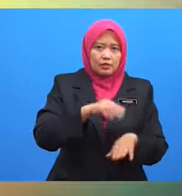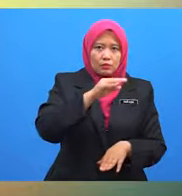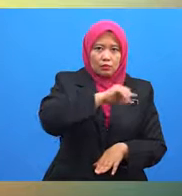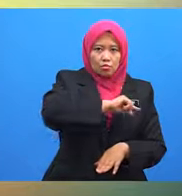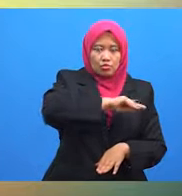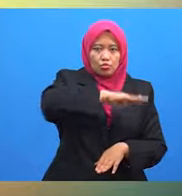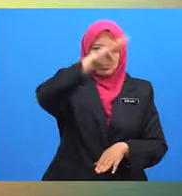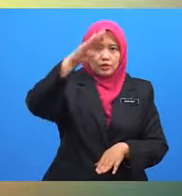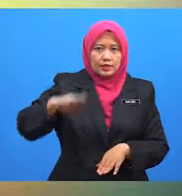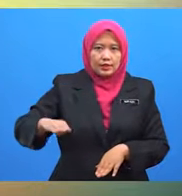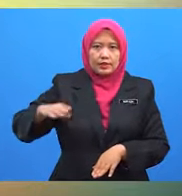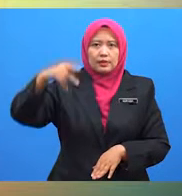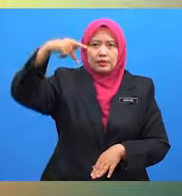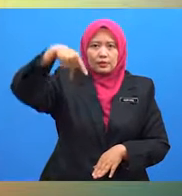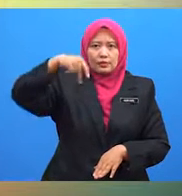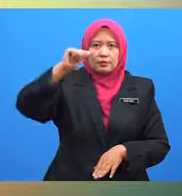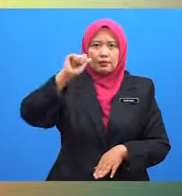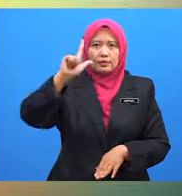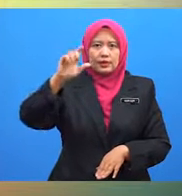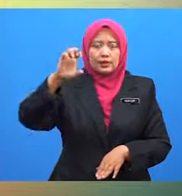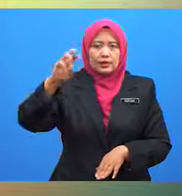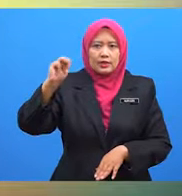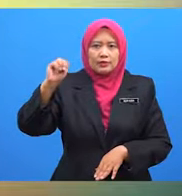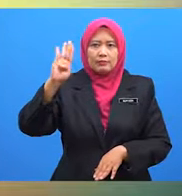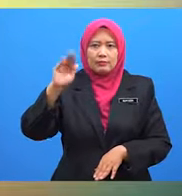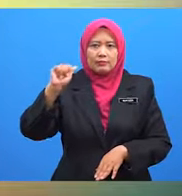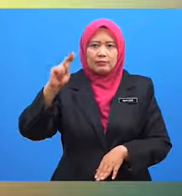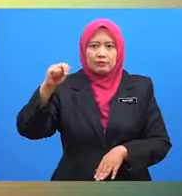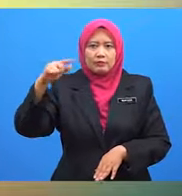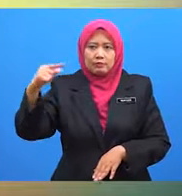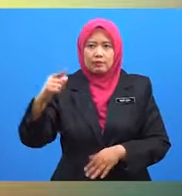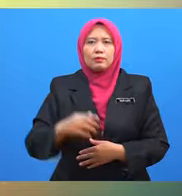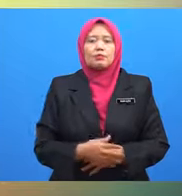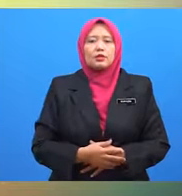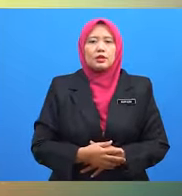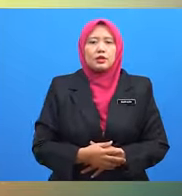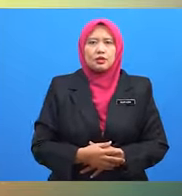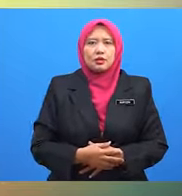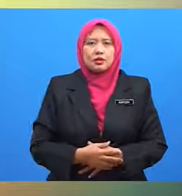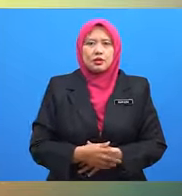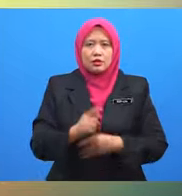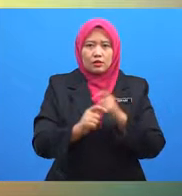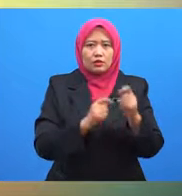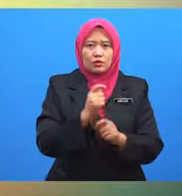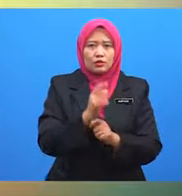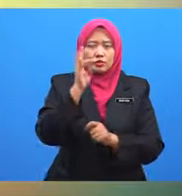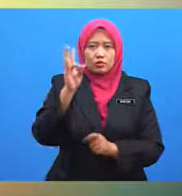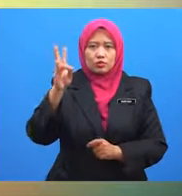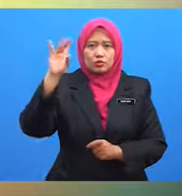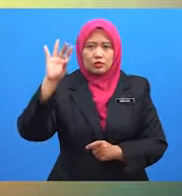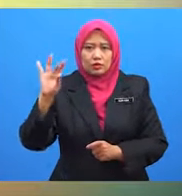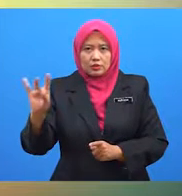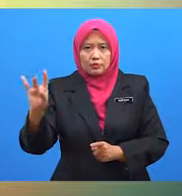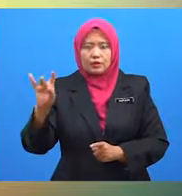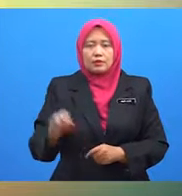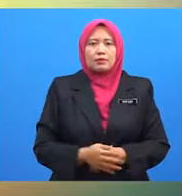605 tahun Syaka. Zaman Syaka bermula pada tahun 78 Masihi. Batu bersurat